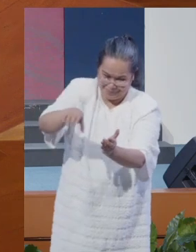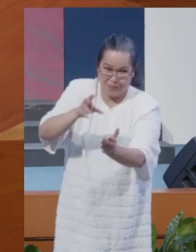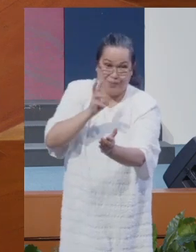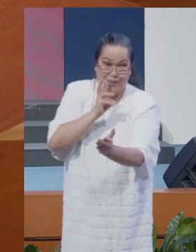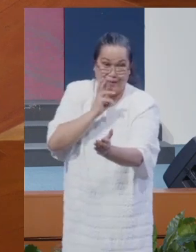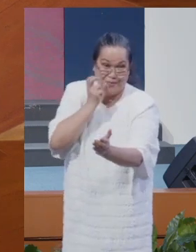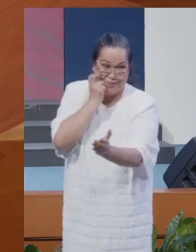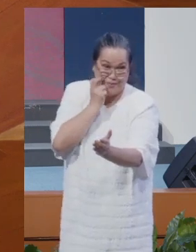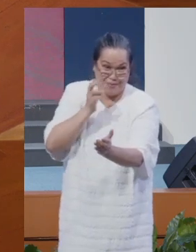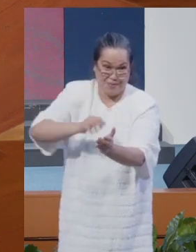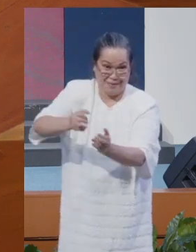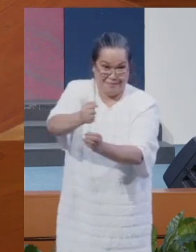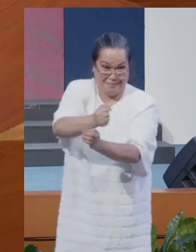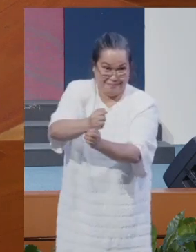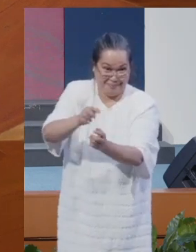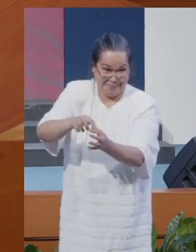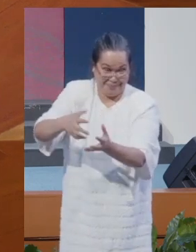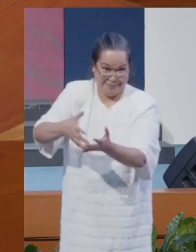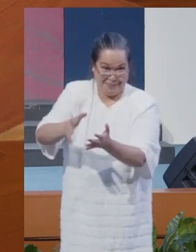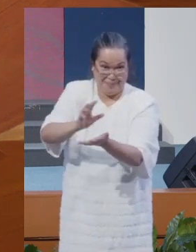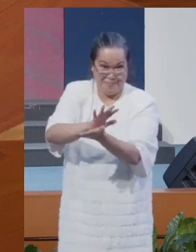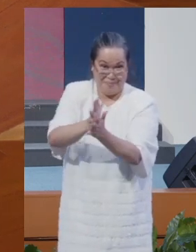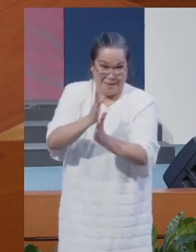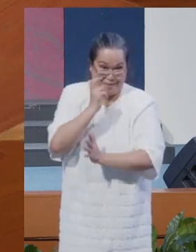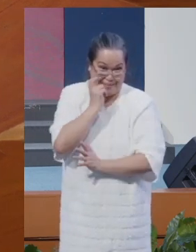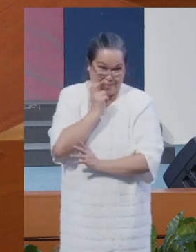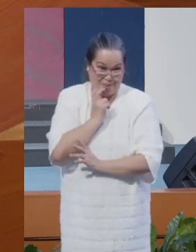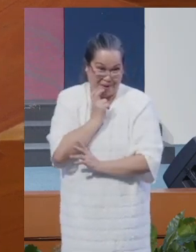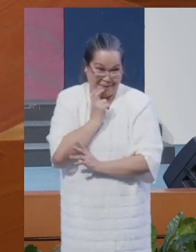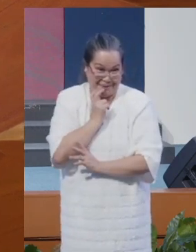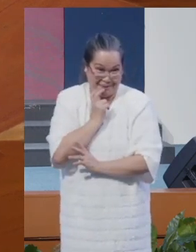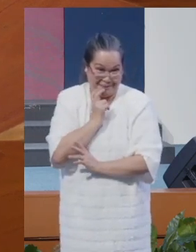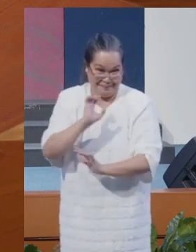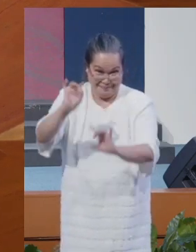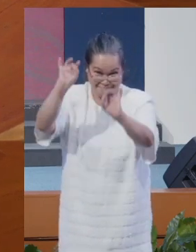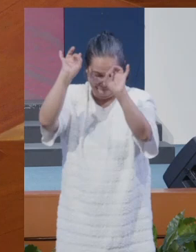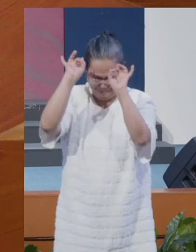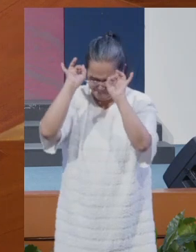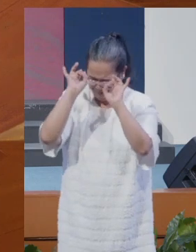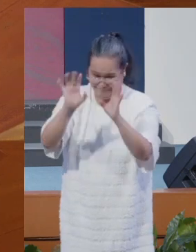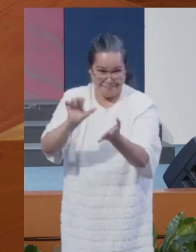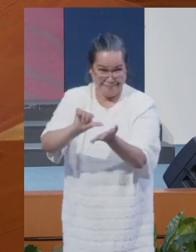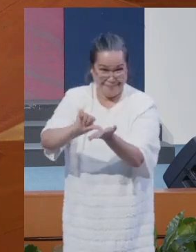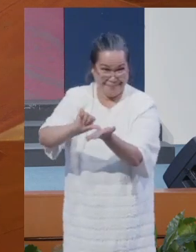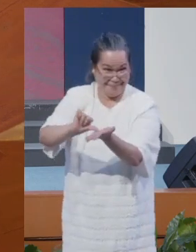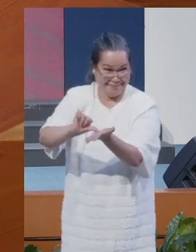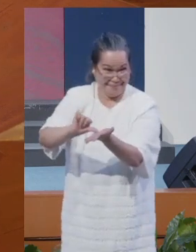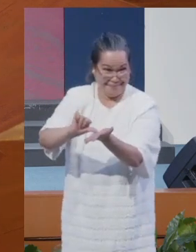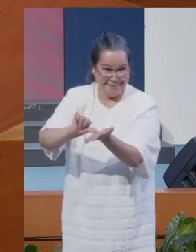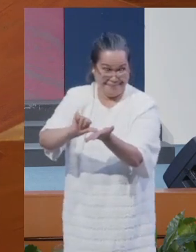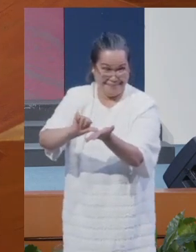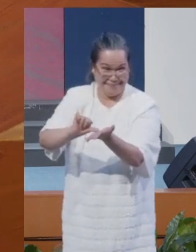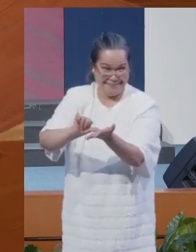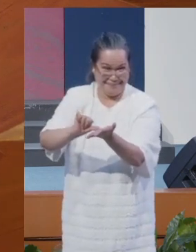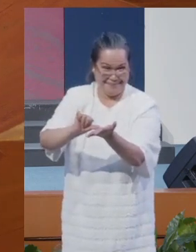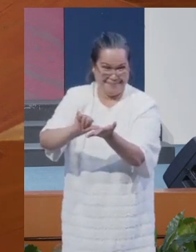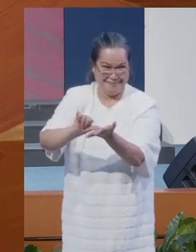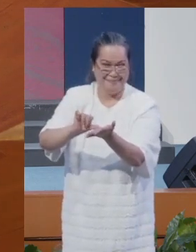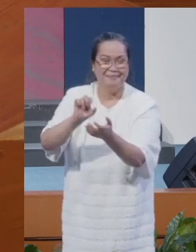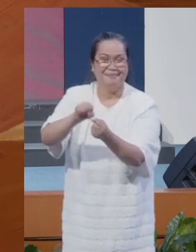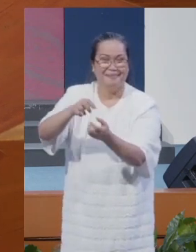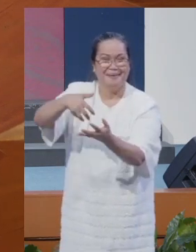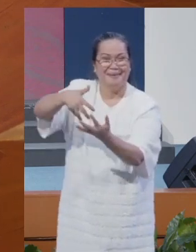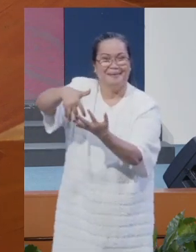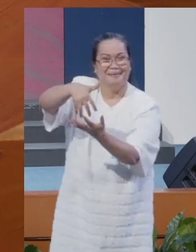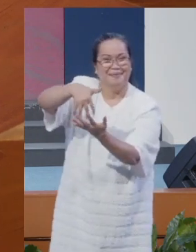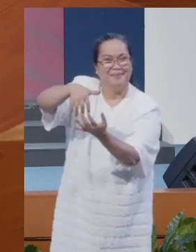tubig, hahaluan nila. Kaya yung matinding alcohol ng isang wineskin ay madadilute dun